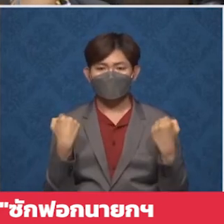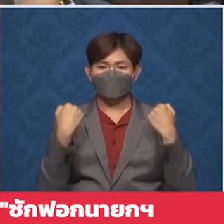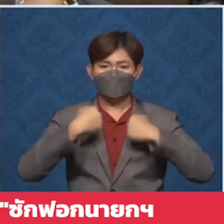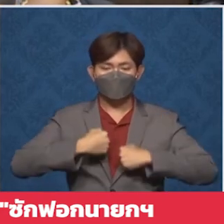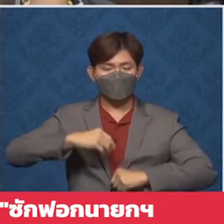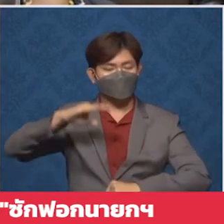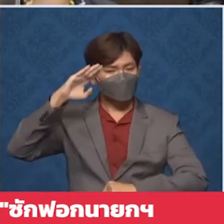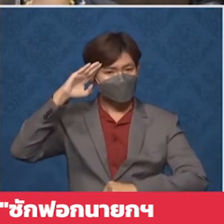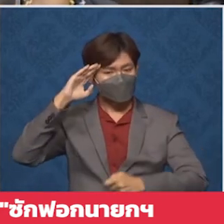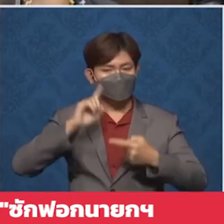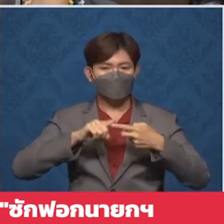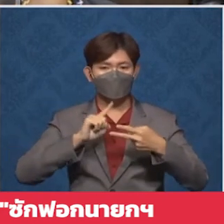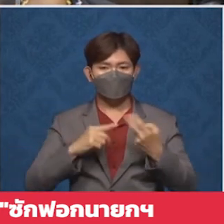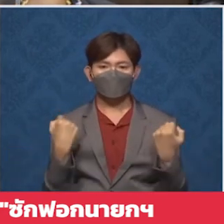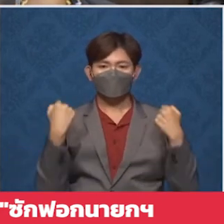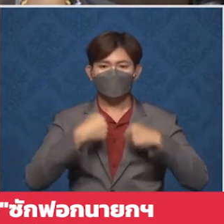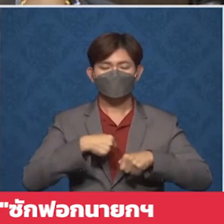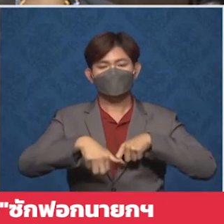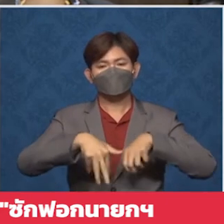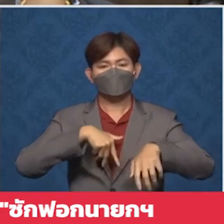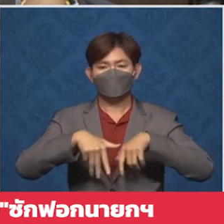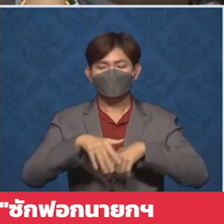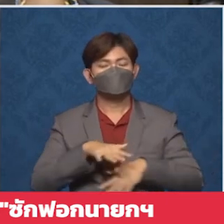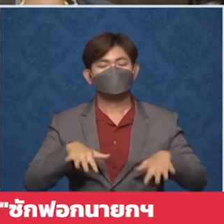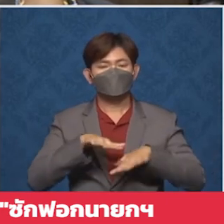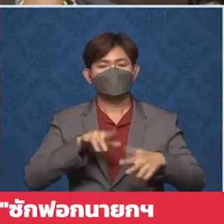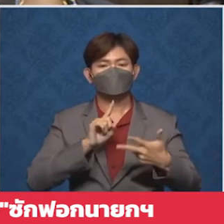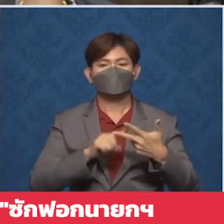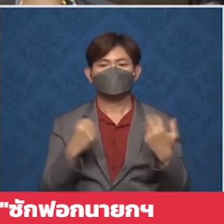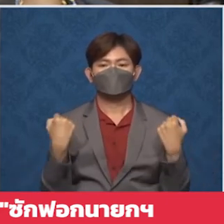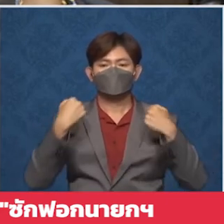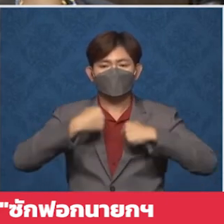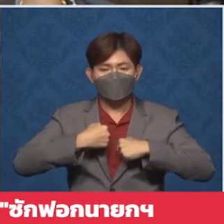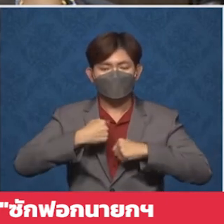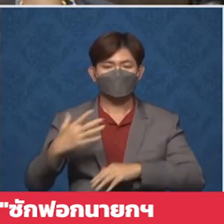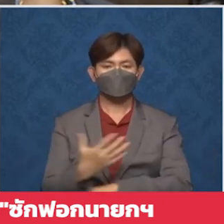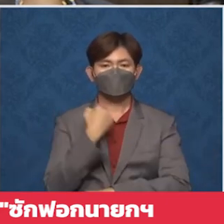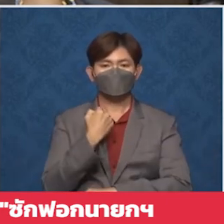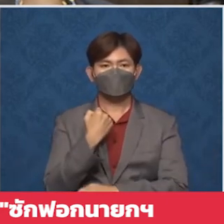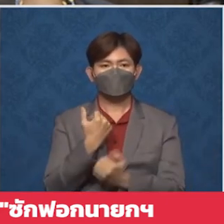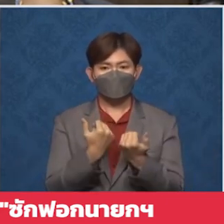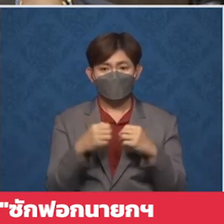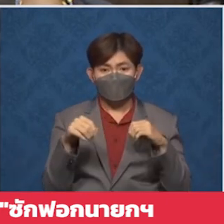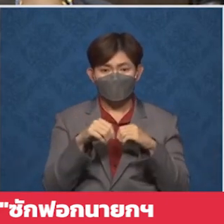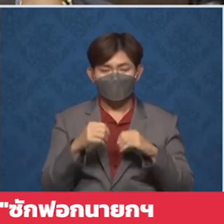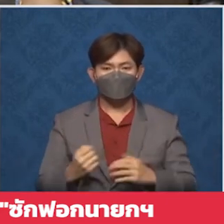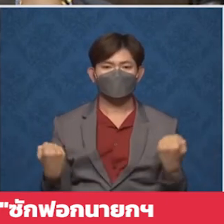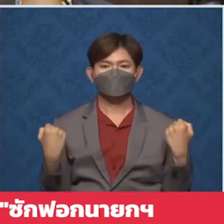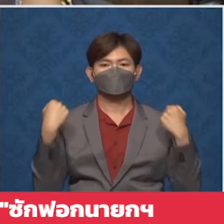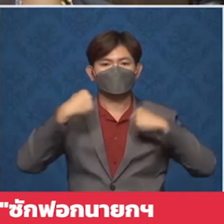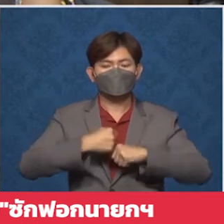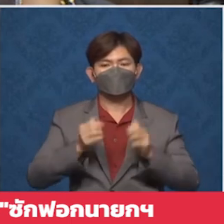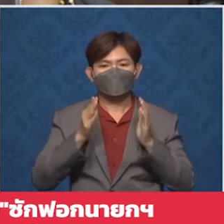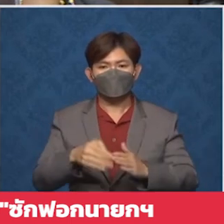คุมราคาสินค้าทางการแพทย์ได้ทางนี้พลเอกประยุทธ์ได้ประโยชน์จากโควิด-19 โดยนำความตายของประชาชนเป็นเดิม